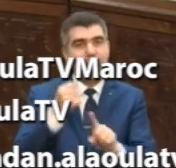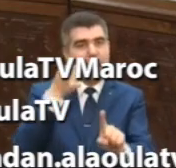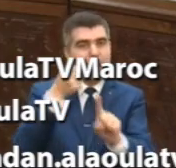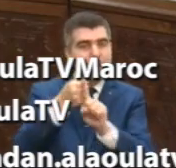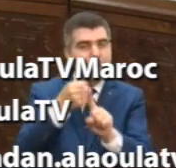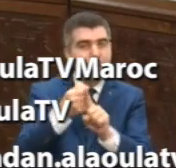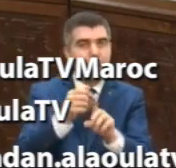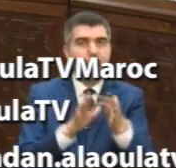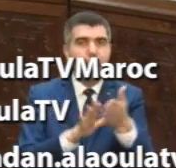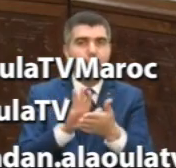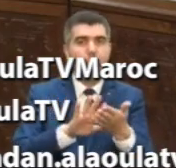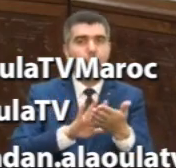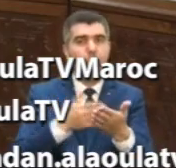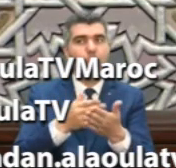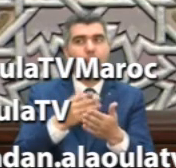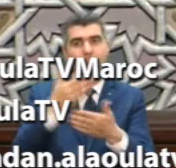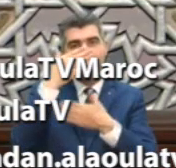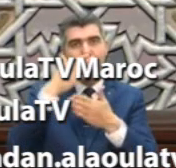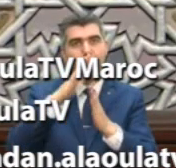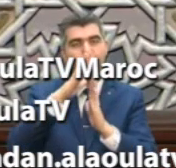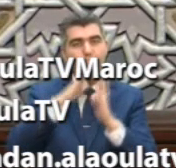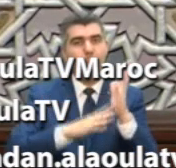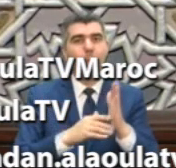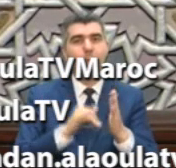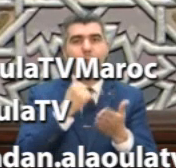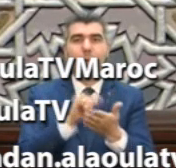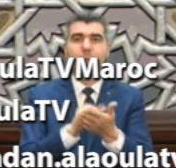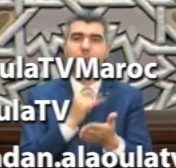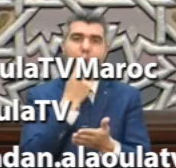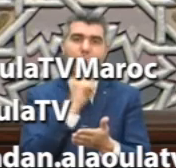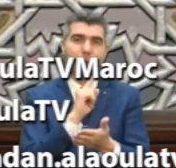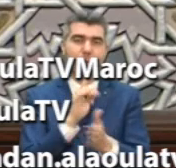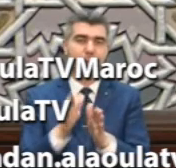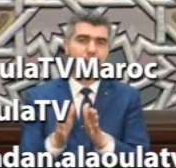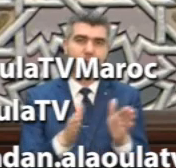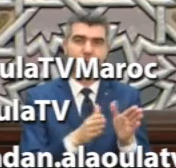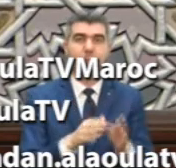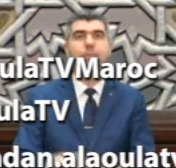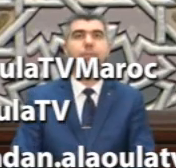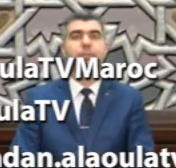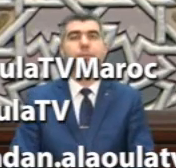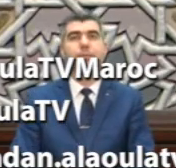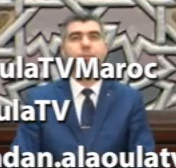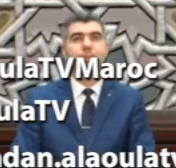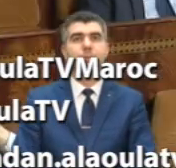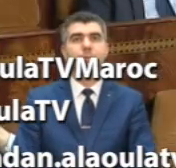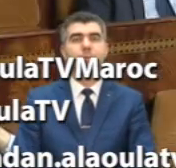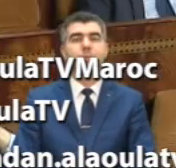الى ما يبغيه المغاربه. شكرا. شكرا. تفضل تعقيب السيد النائب.